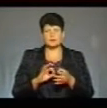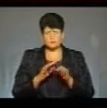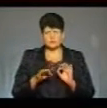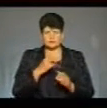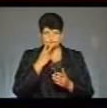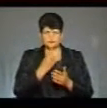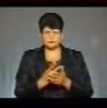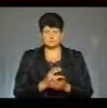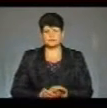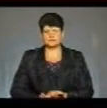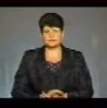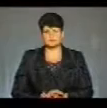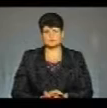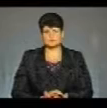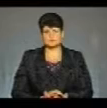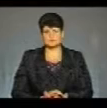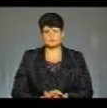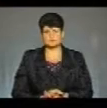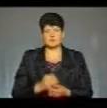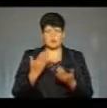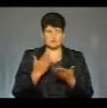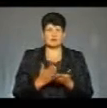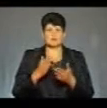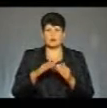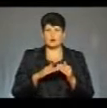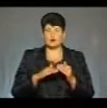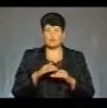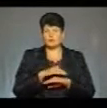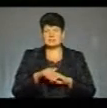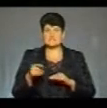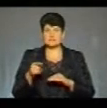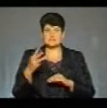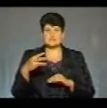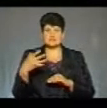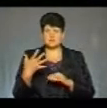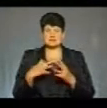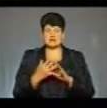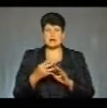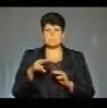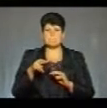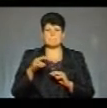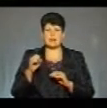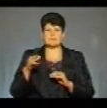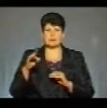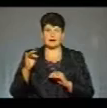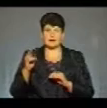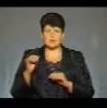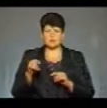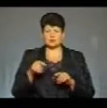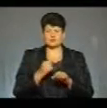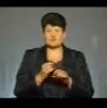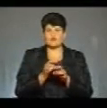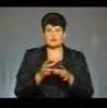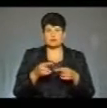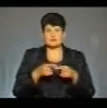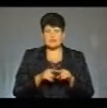сюжеті Богдана Буденчука. Ми знаходимося на вулиці Тернопільська, 35 у селі Петрики. Наразі на місці працюють правоохоронці та вибухотехніки,